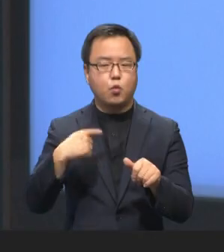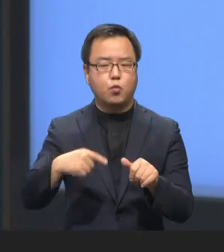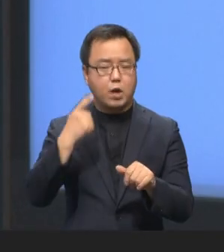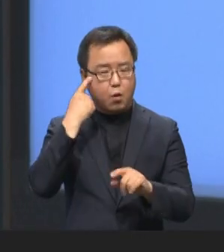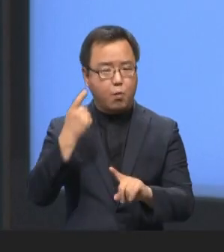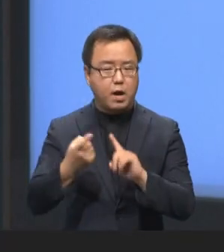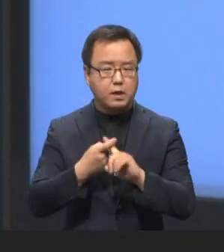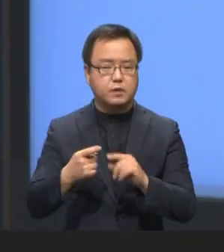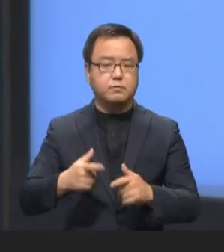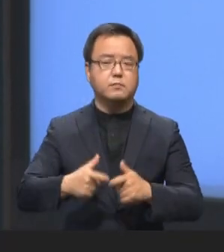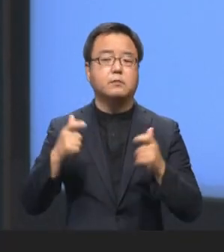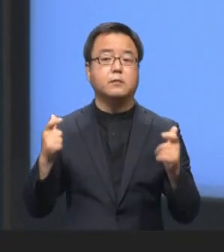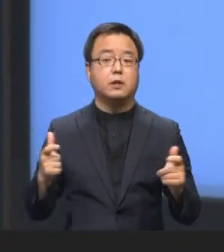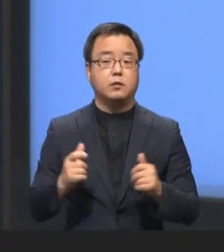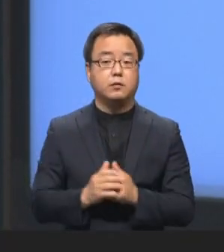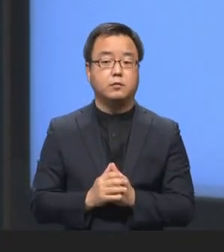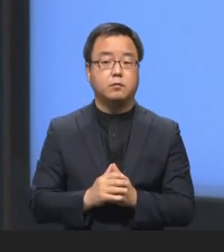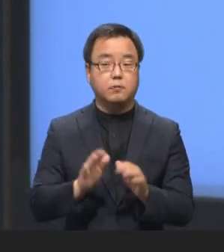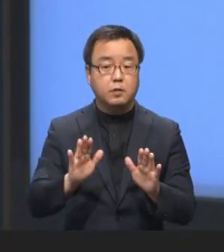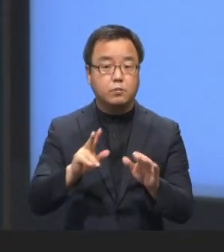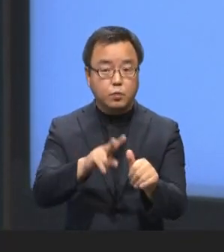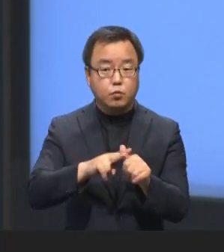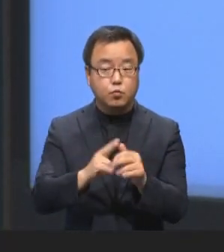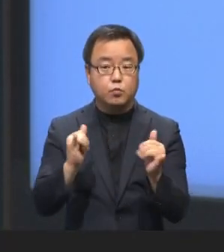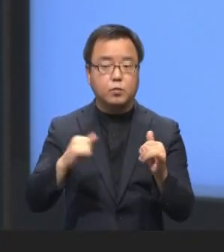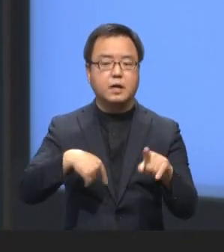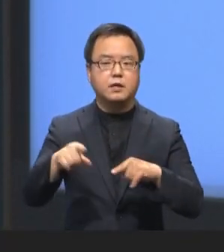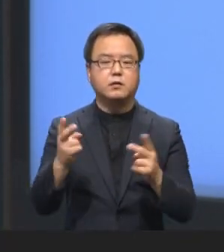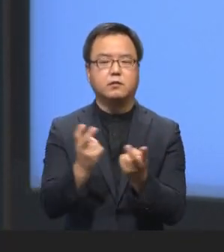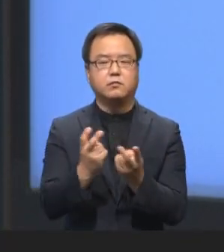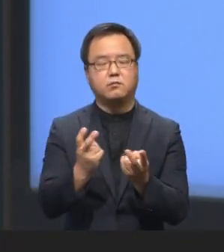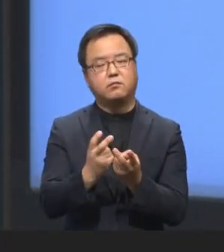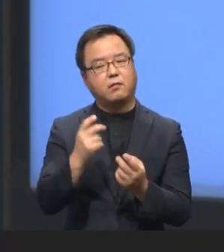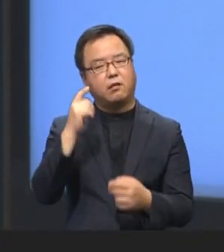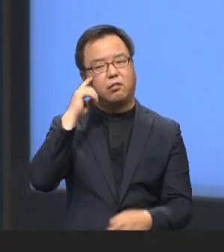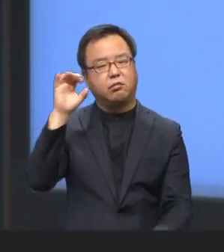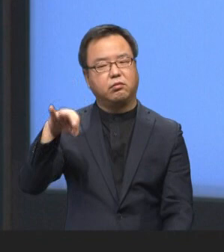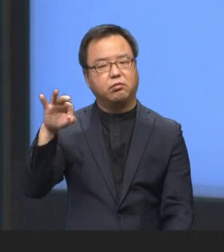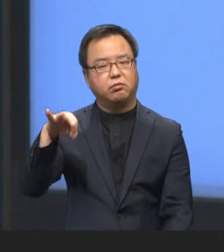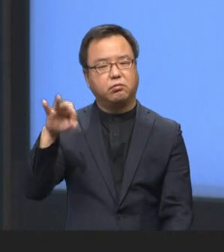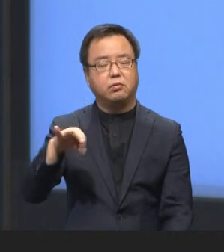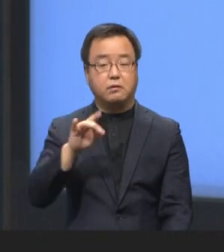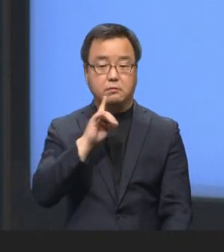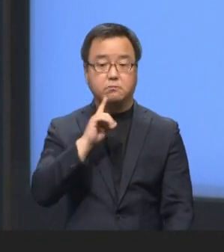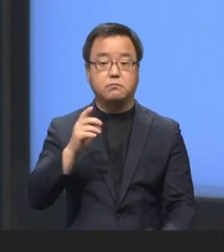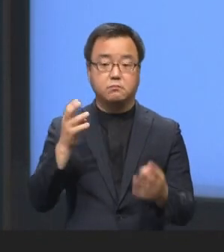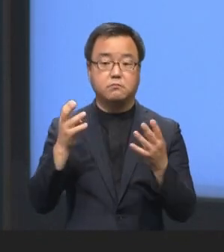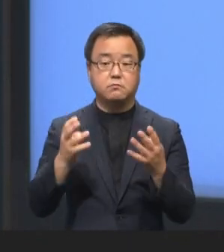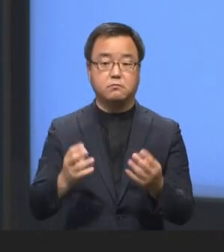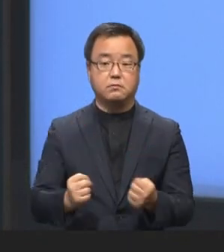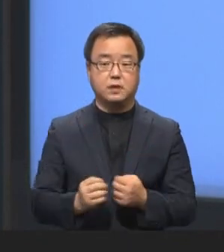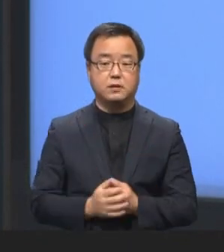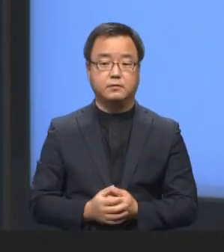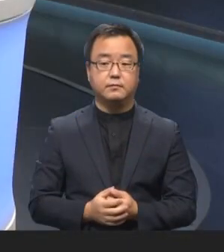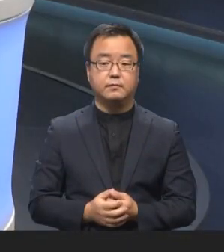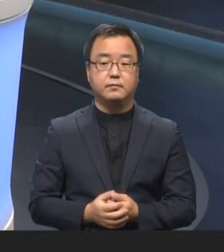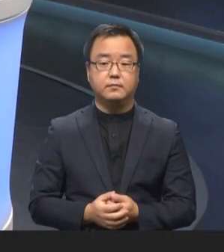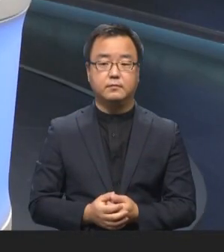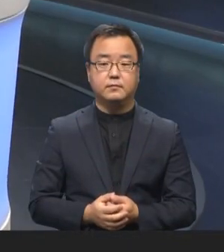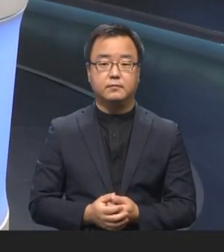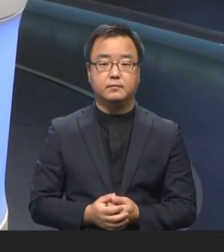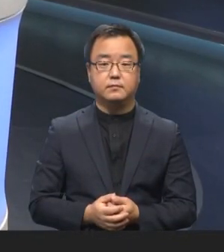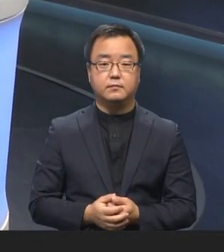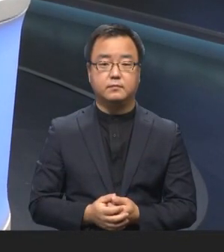높았던 건데요. 그런데 이 후보자들의 정책이 너무 성의가 없는 것 아니냐는 논평이 이 주말 내내 각 언론사에서 제기됐습니다.